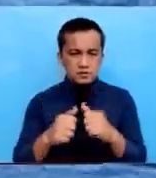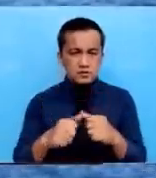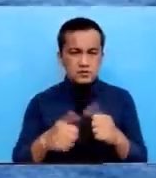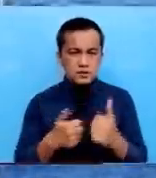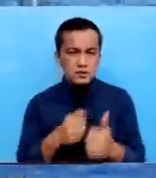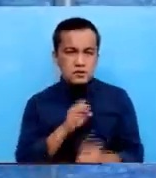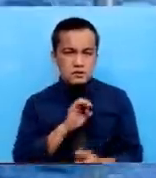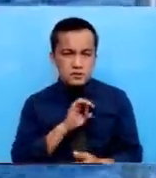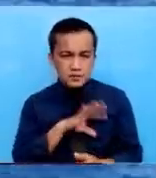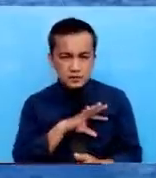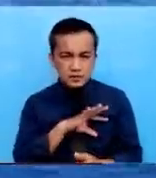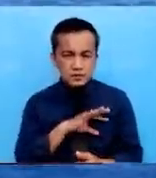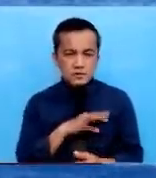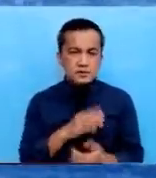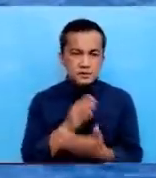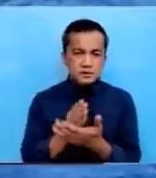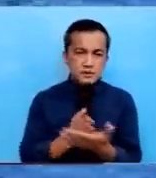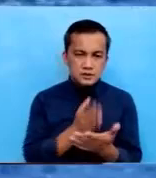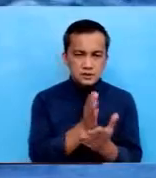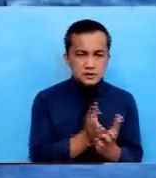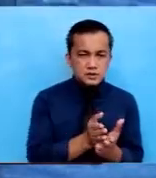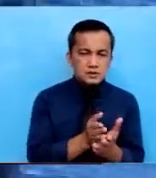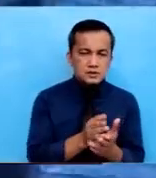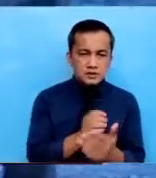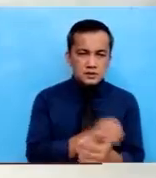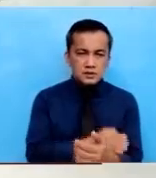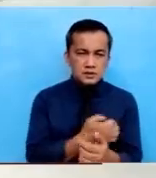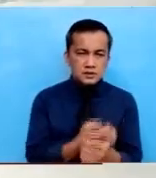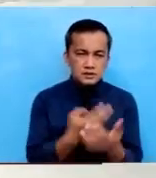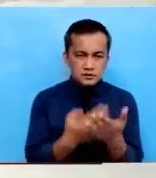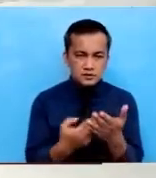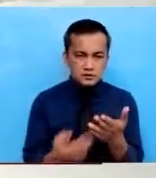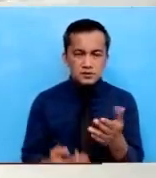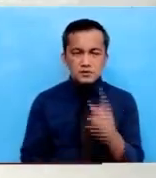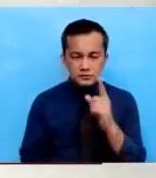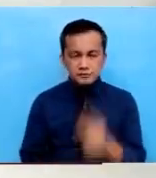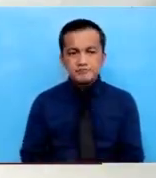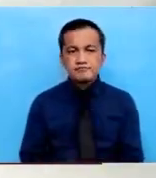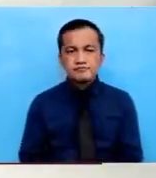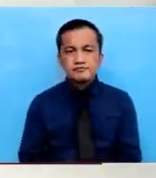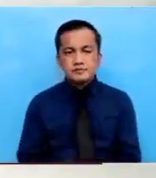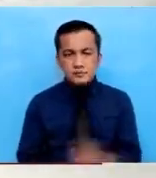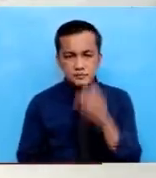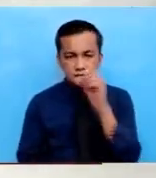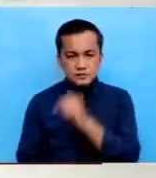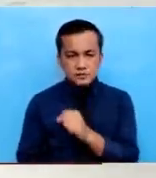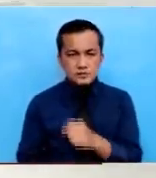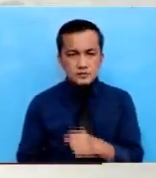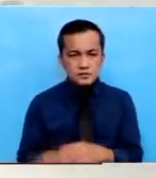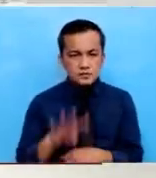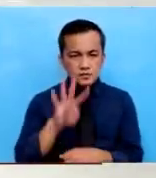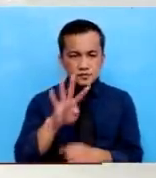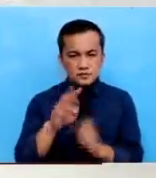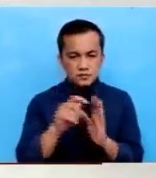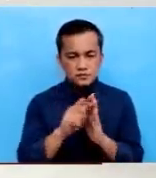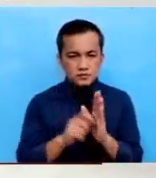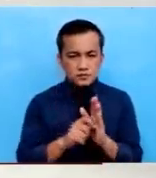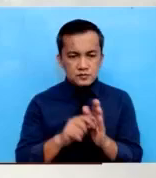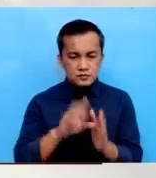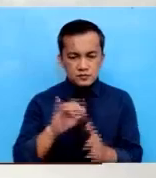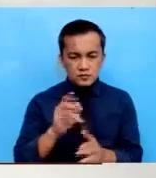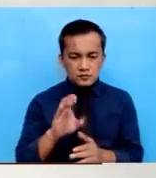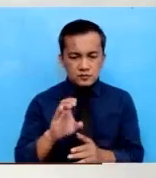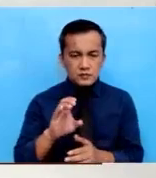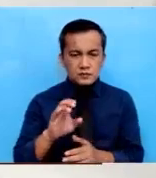at paghahati-hatian ang energy resources doon. Tinatayang nasa 4 trillion cubic feet kasi ng natural